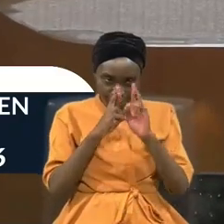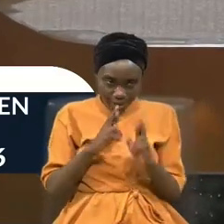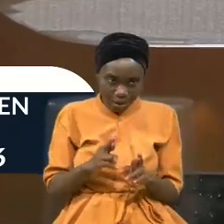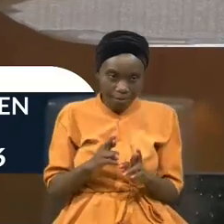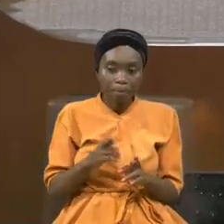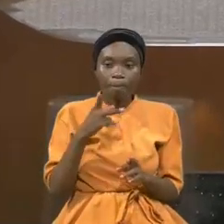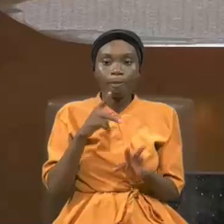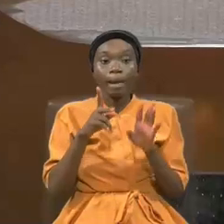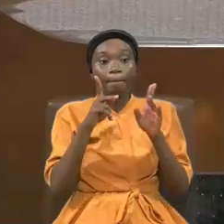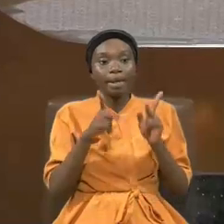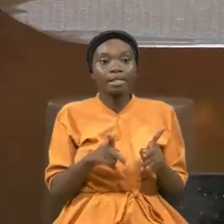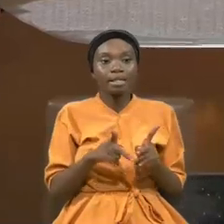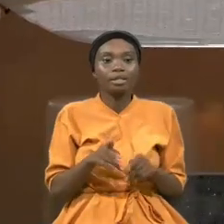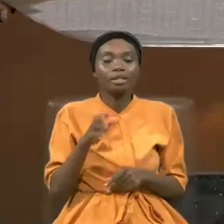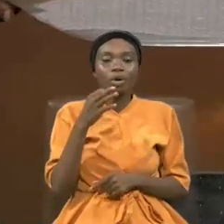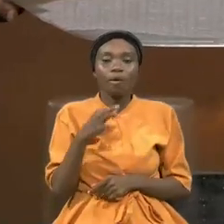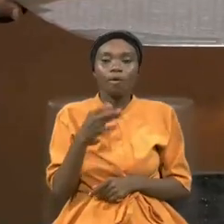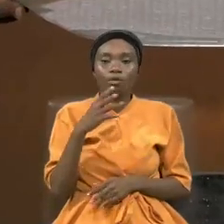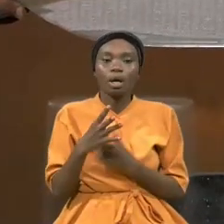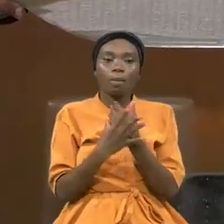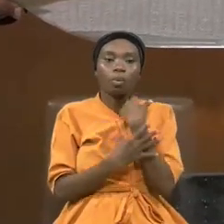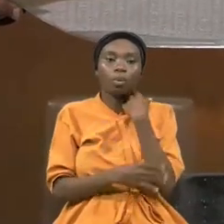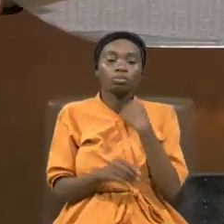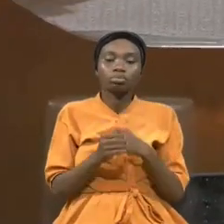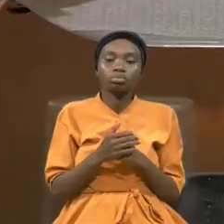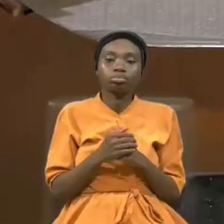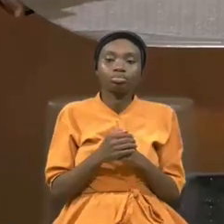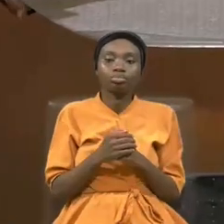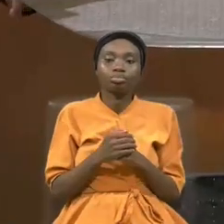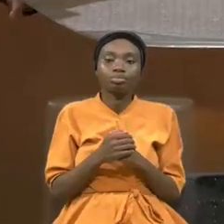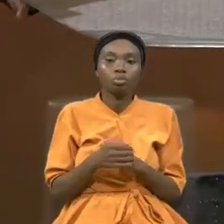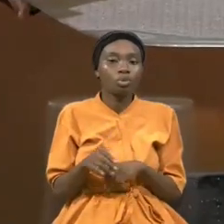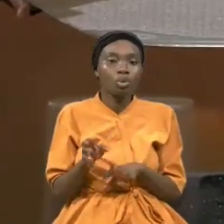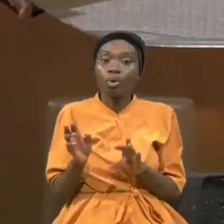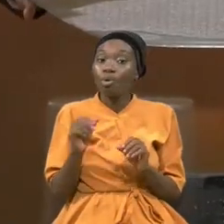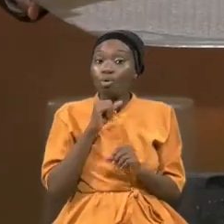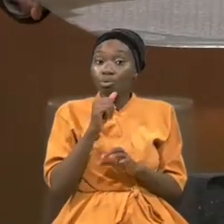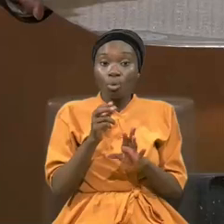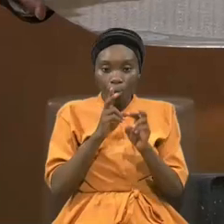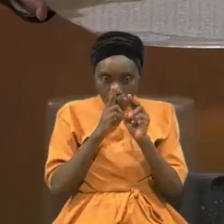point égard à la personne du pauvre. Et tu ne